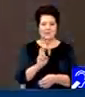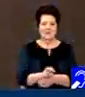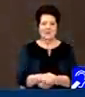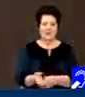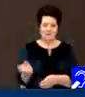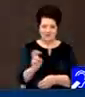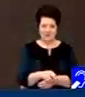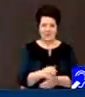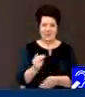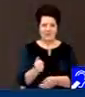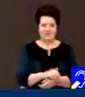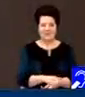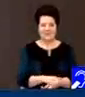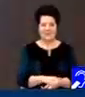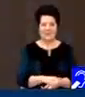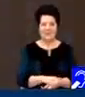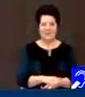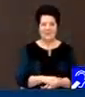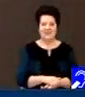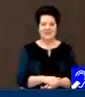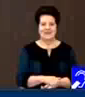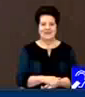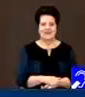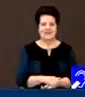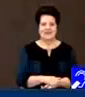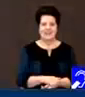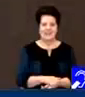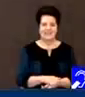Și mai venit și la anul? Nu mai decât. Ajungeți primul la finish?